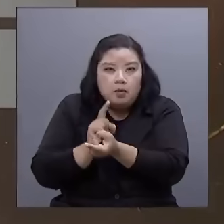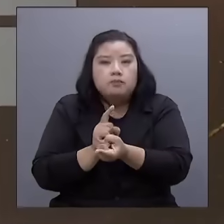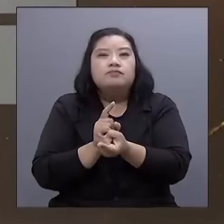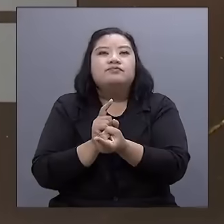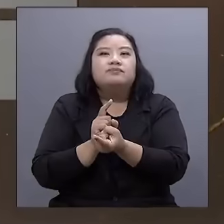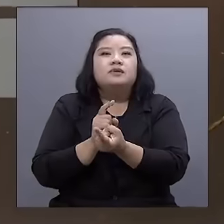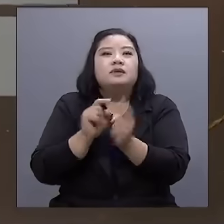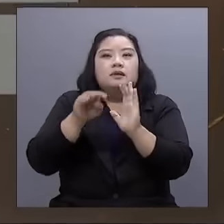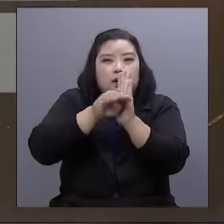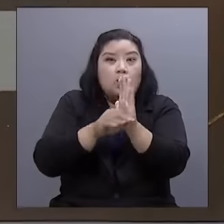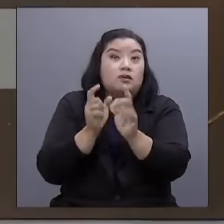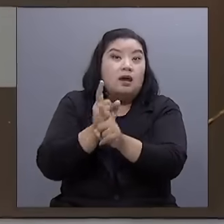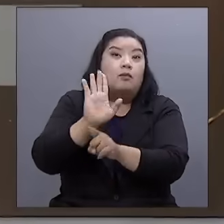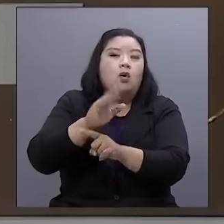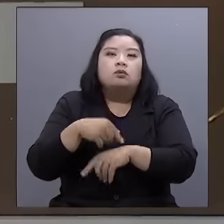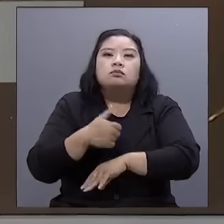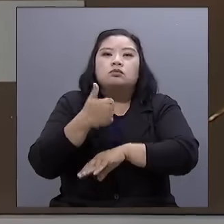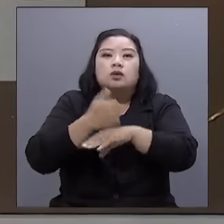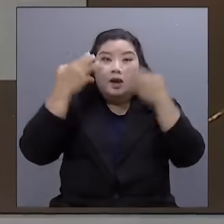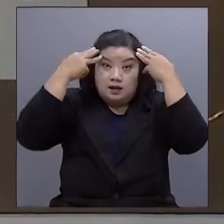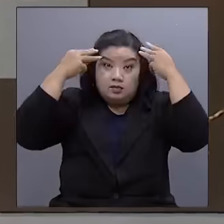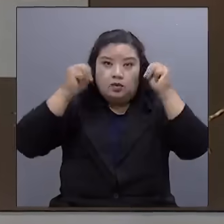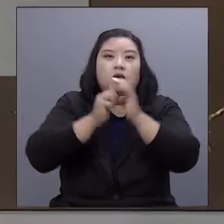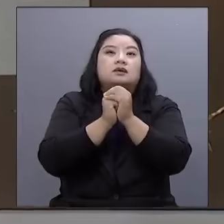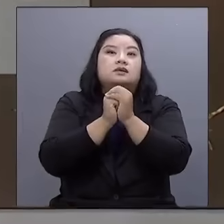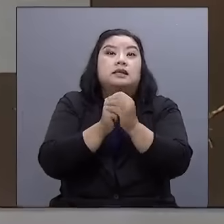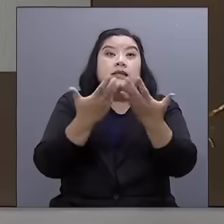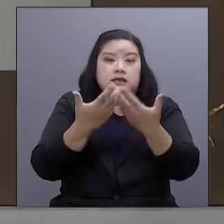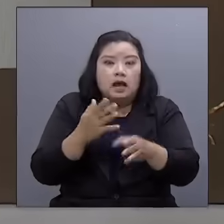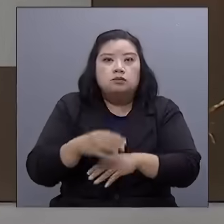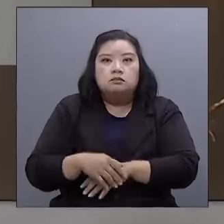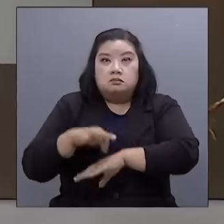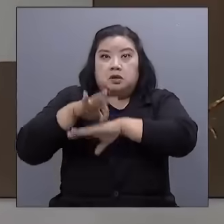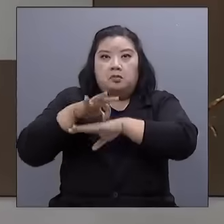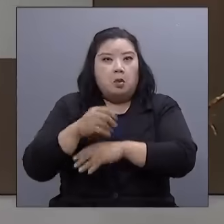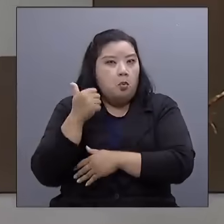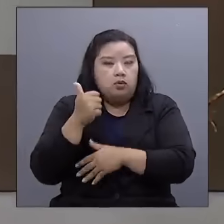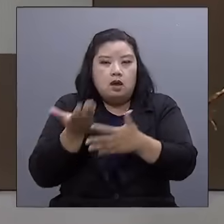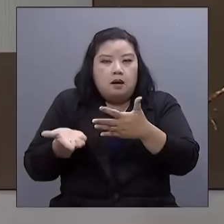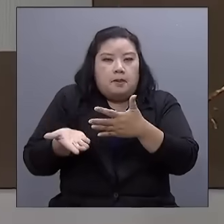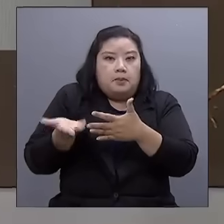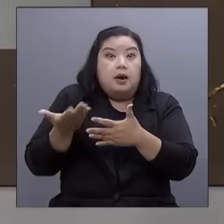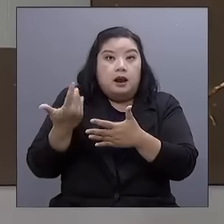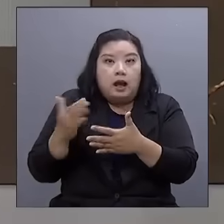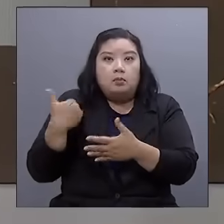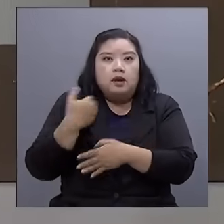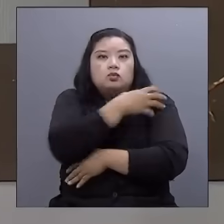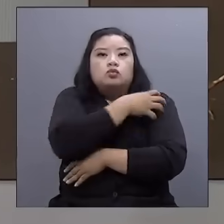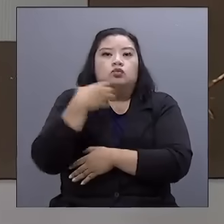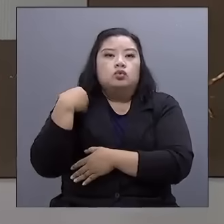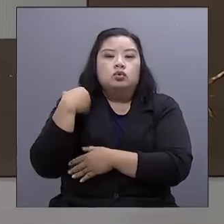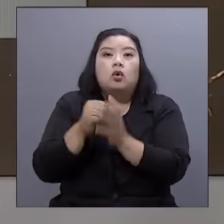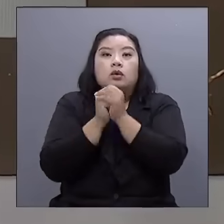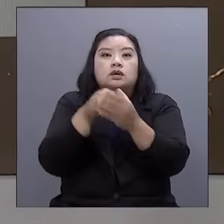ก่อนที่เขาจะเติบโตในหน้าที่การงานอย่างรวดเร็วแล้วก็ไปรับตำแหน่งเอกอัครราชทูตจีนประจำสหรัฐในปี